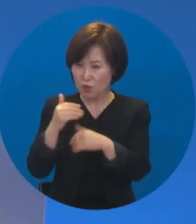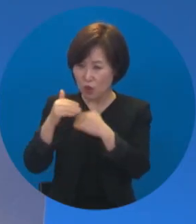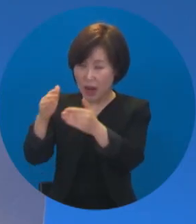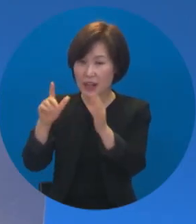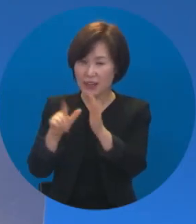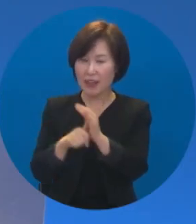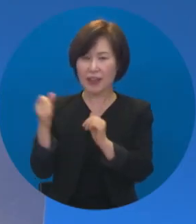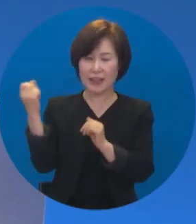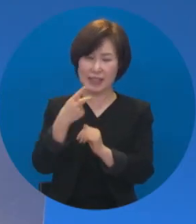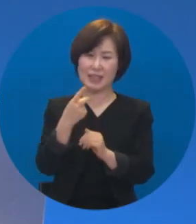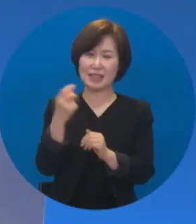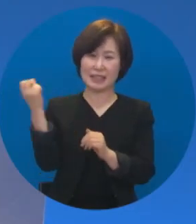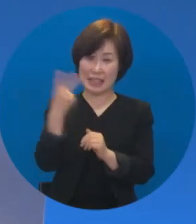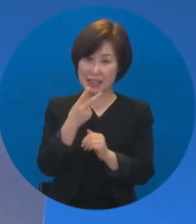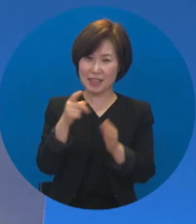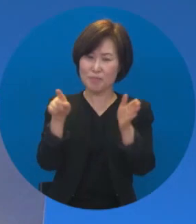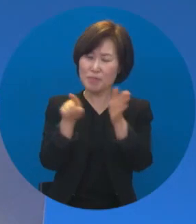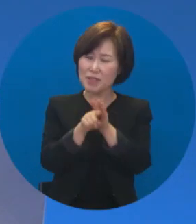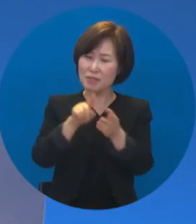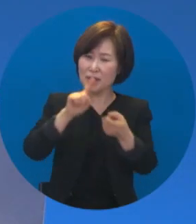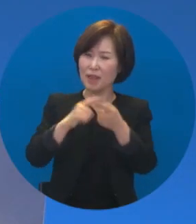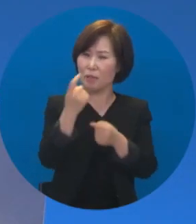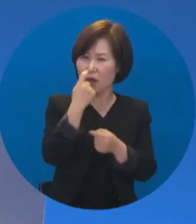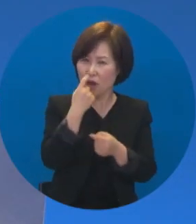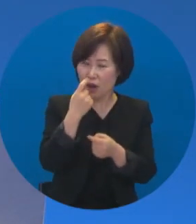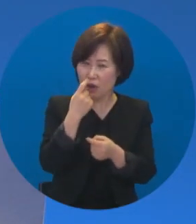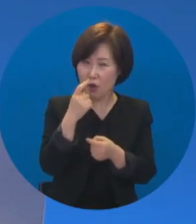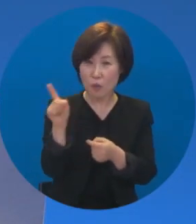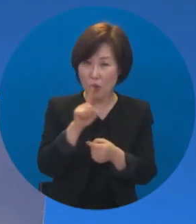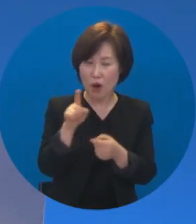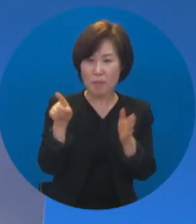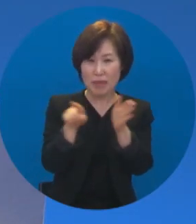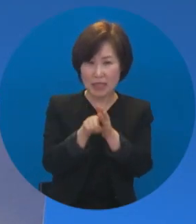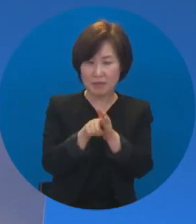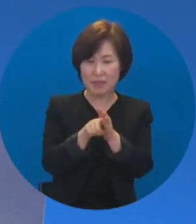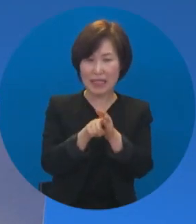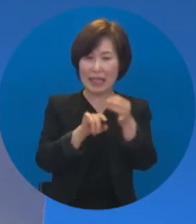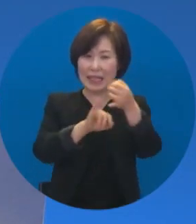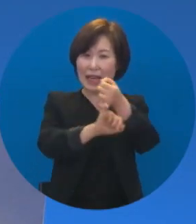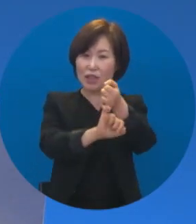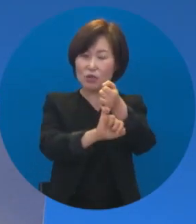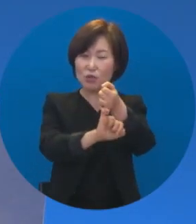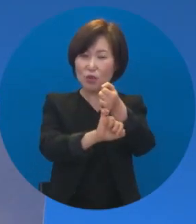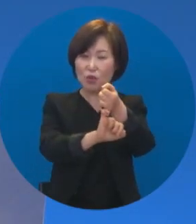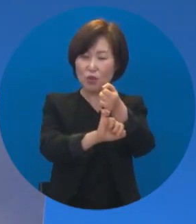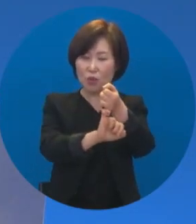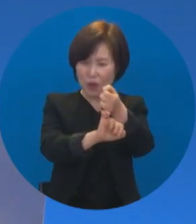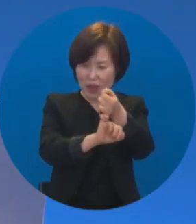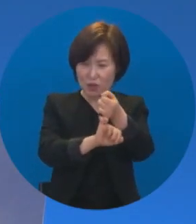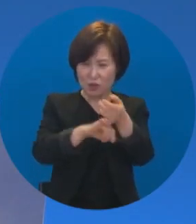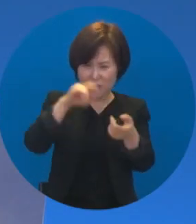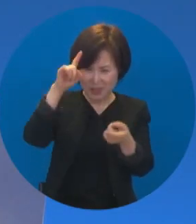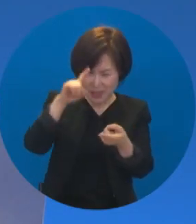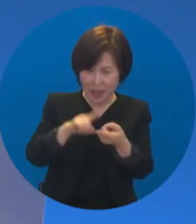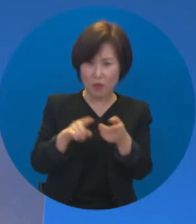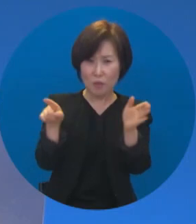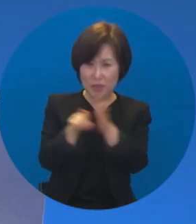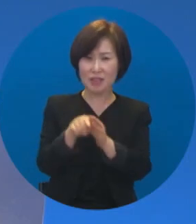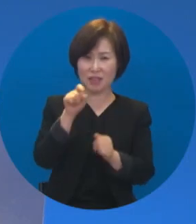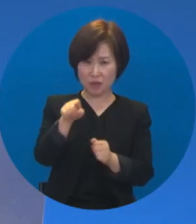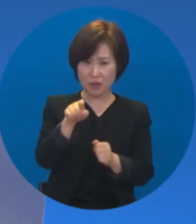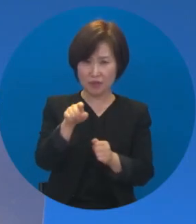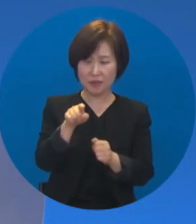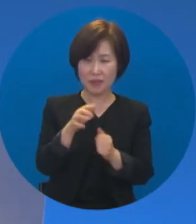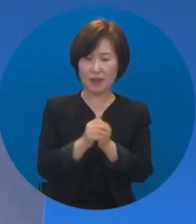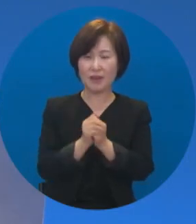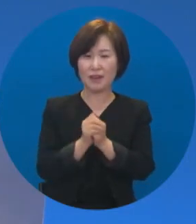되었어요. 무엇이 그게 뭐냐면 믿음은 약속을 믿는 것이다. 믿음은 약속된 말씀을 믿는 것임을